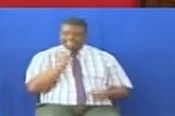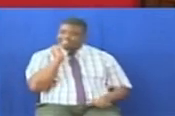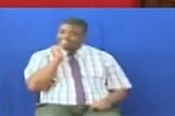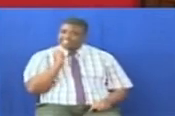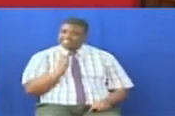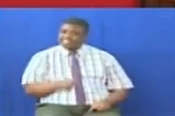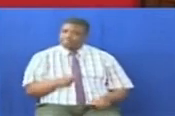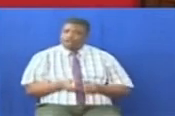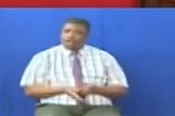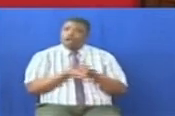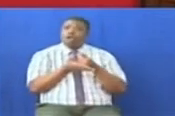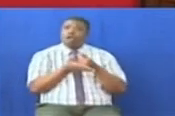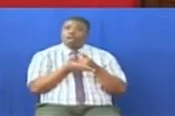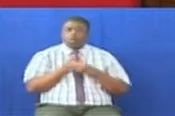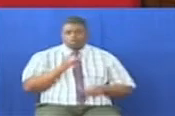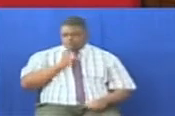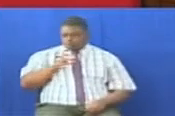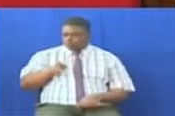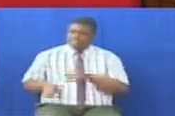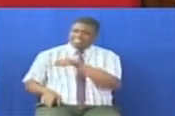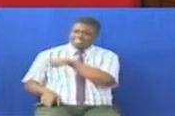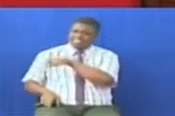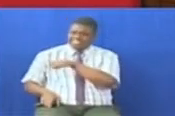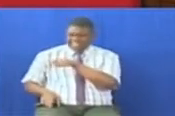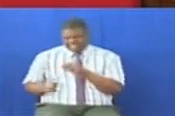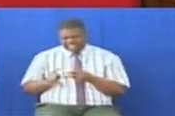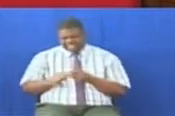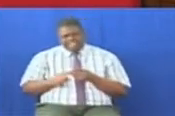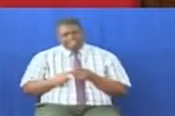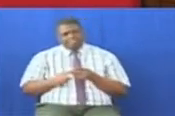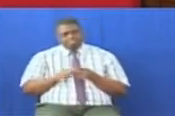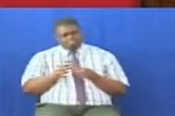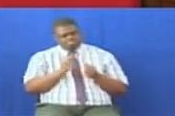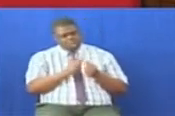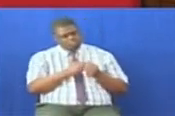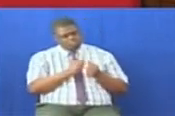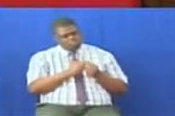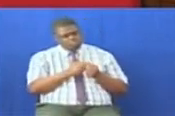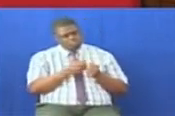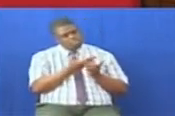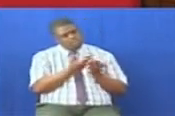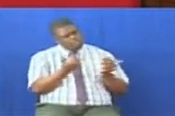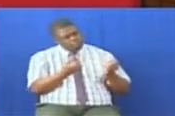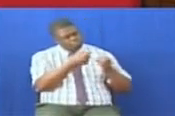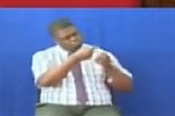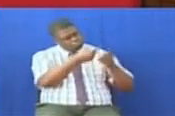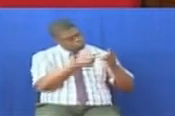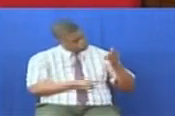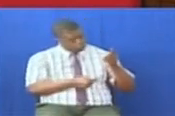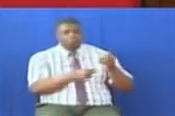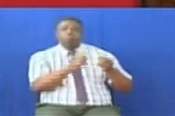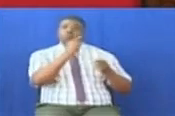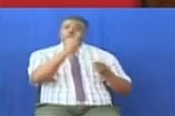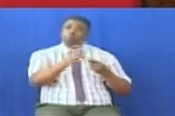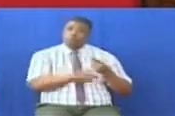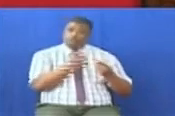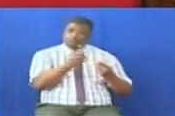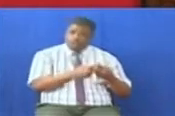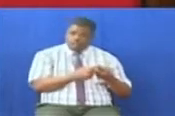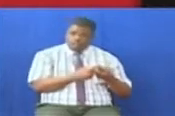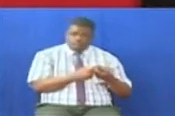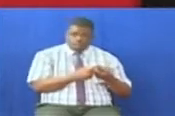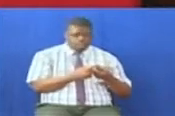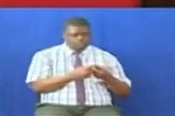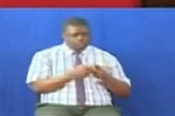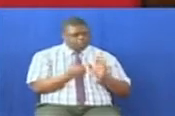hoja hizo zimekuwa zikisababishwa na mambo yafuatayo. Jambo la kwanza,